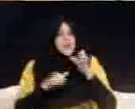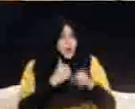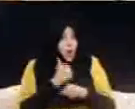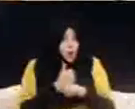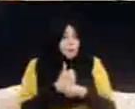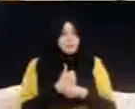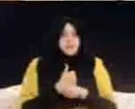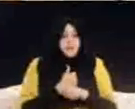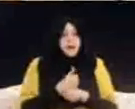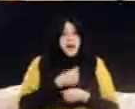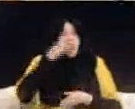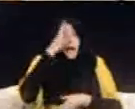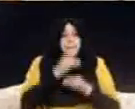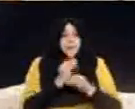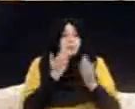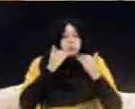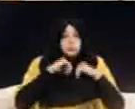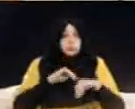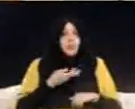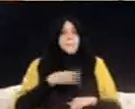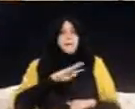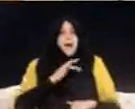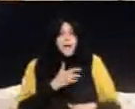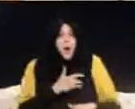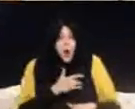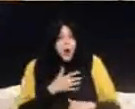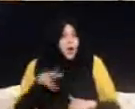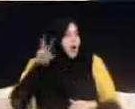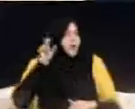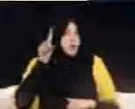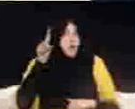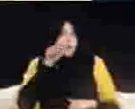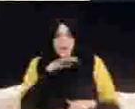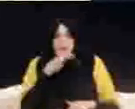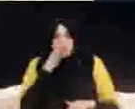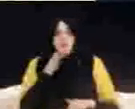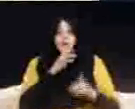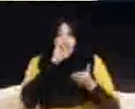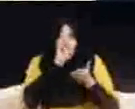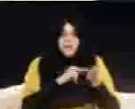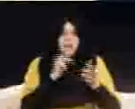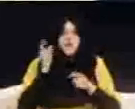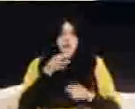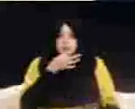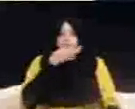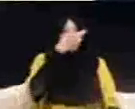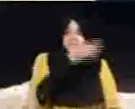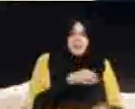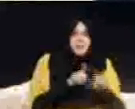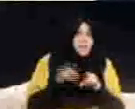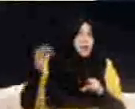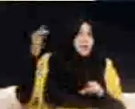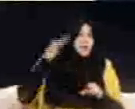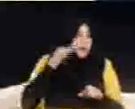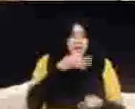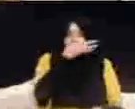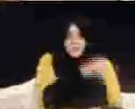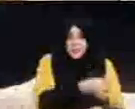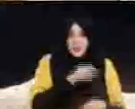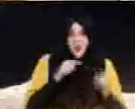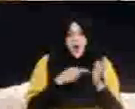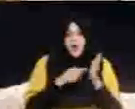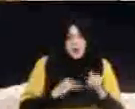تلك السنن، نعم، التي يعني سمعوها من النبي عليه الصلاة والسلام، ثم نقلوها بعد ذلك وأدوها عند